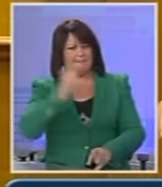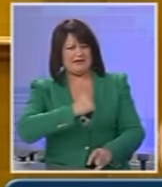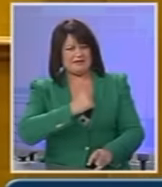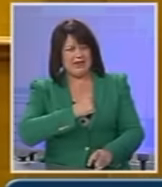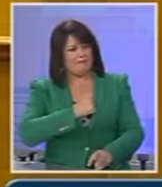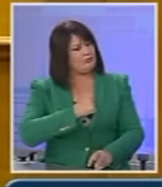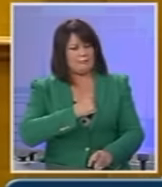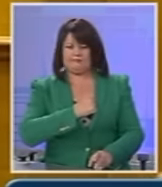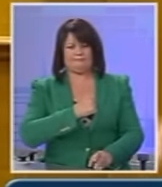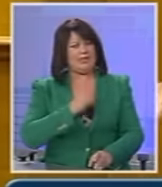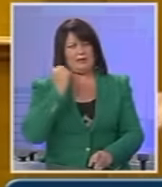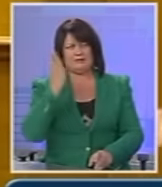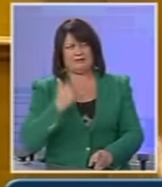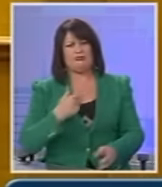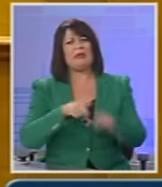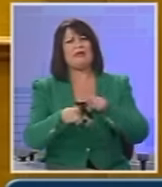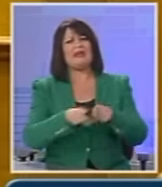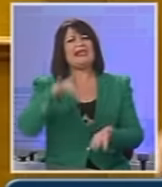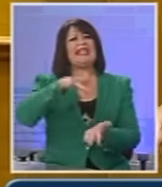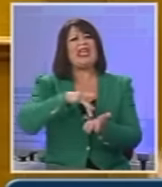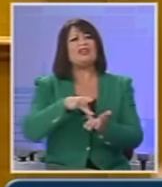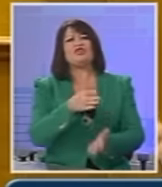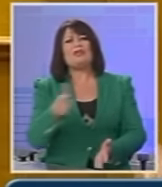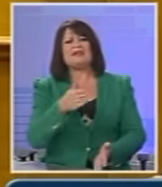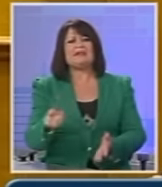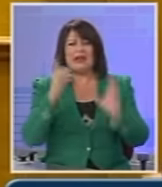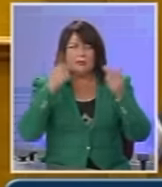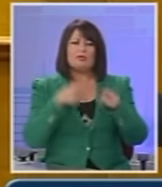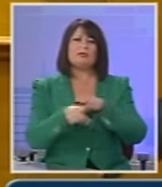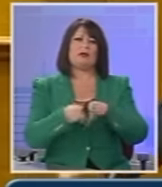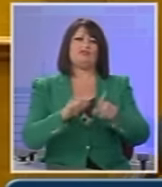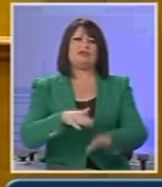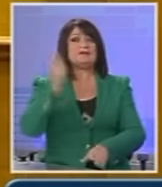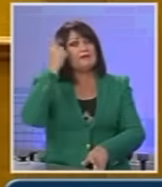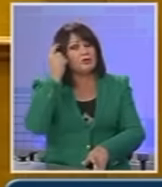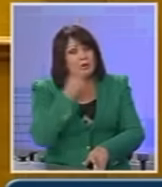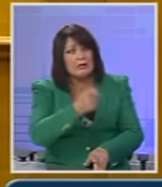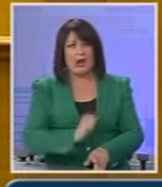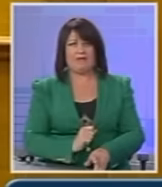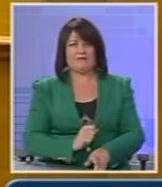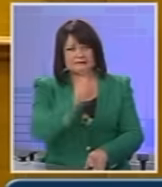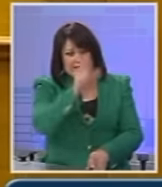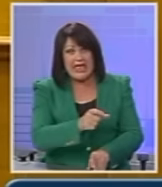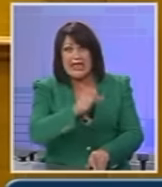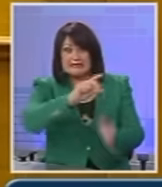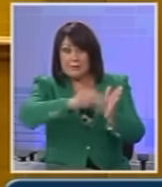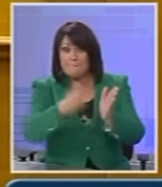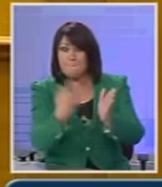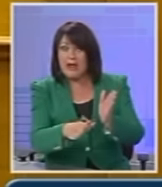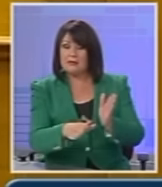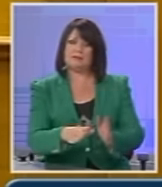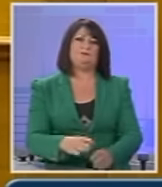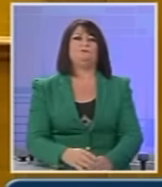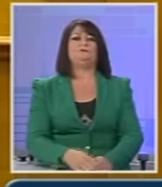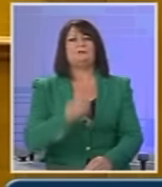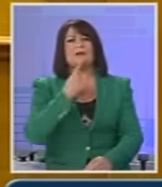έχουν σχέση με την κεντροδεξιά και με τη Νέα Δημοκρατία. Καταλάβετε το. Εσείς έχετε υπογράψει αυτά.